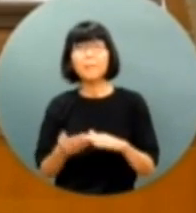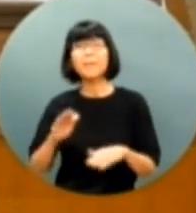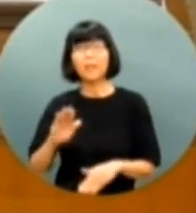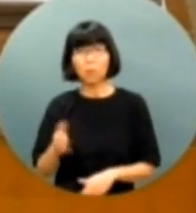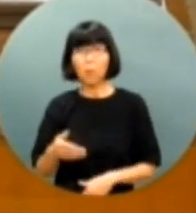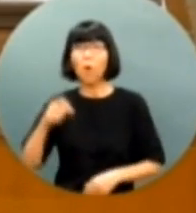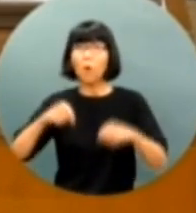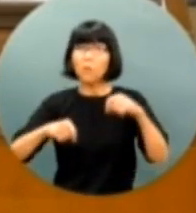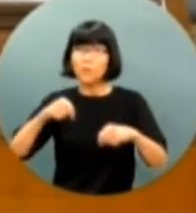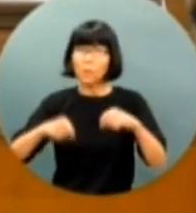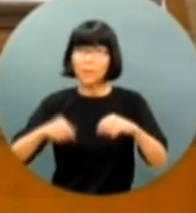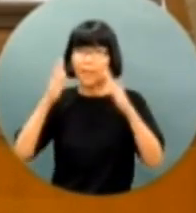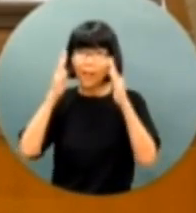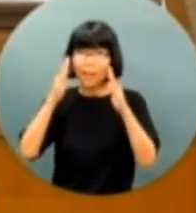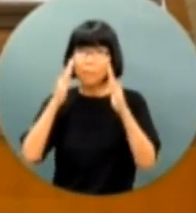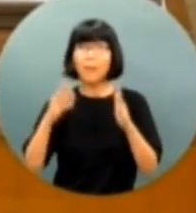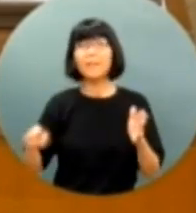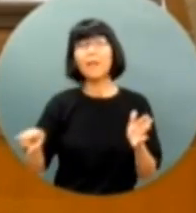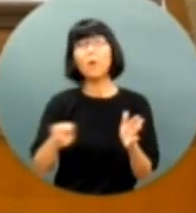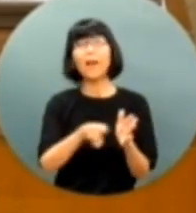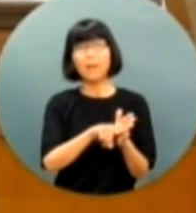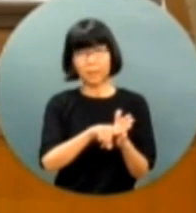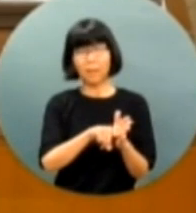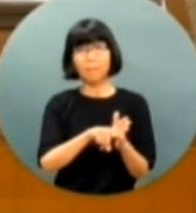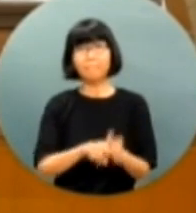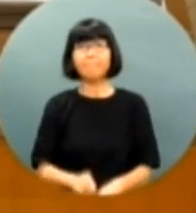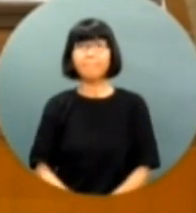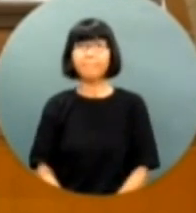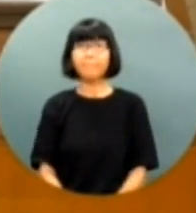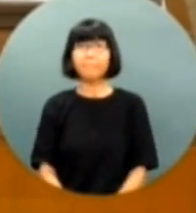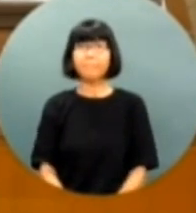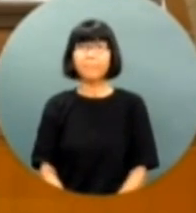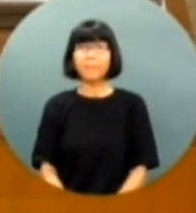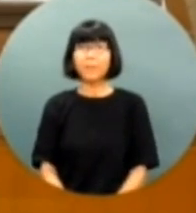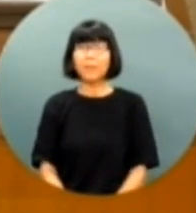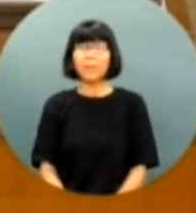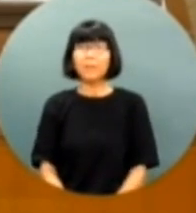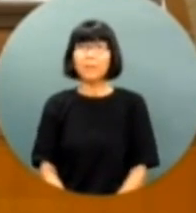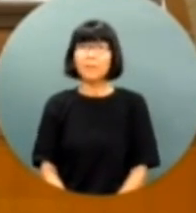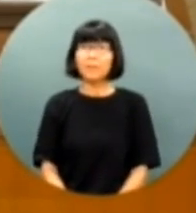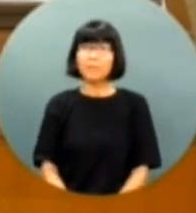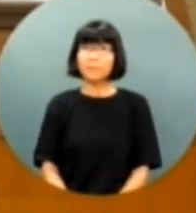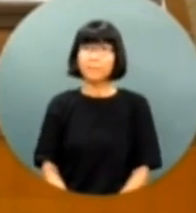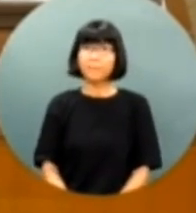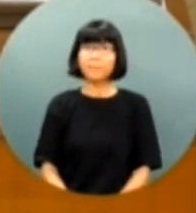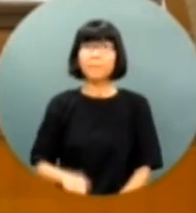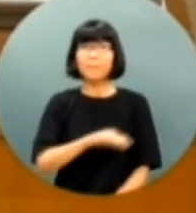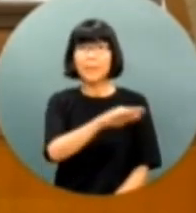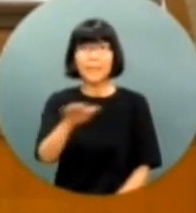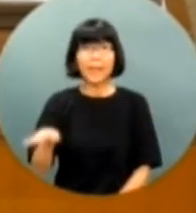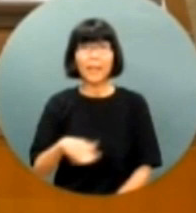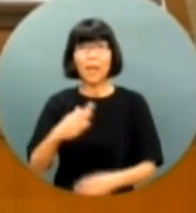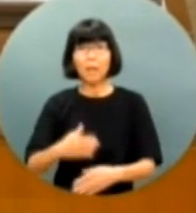いぶ汗をかいてやっておられたところでございました。そして壇上でそのみんなで取り